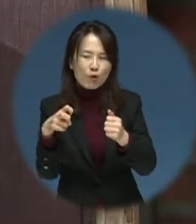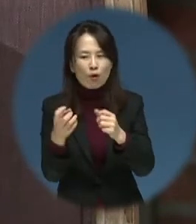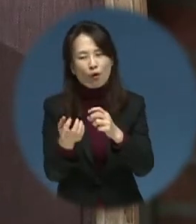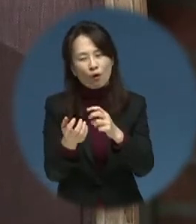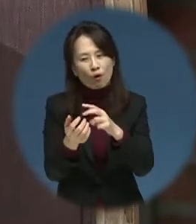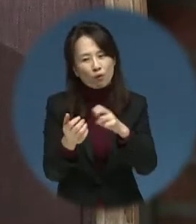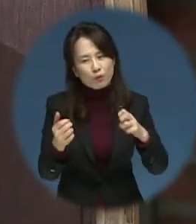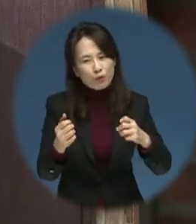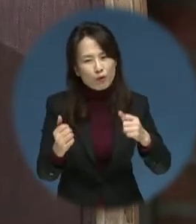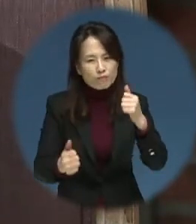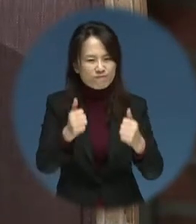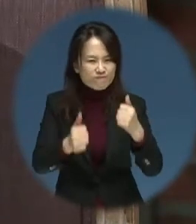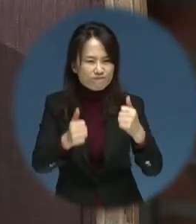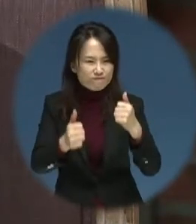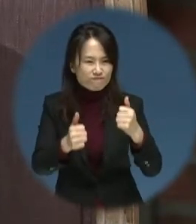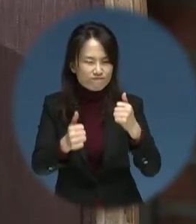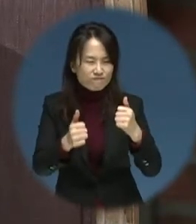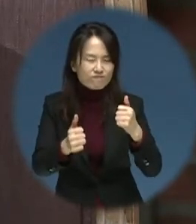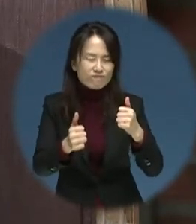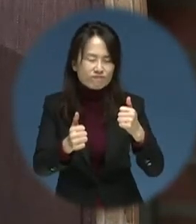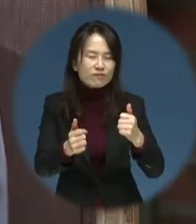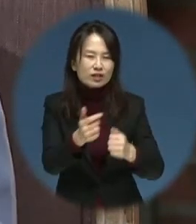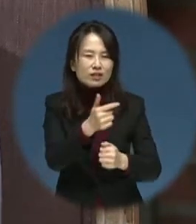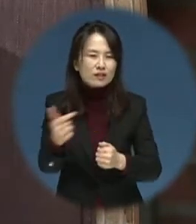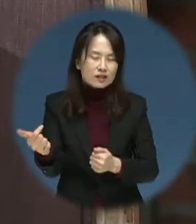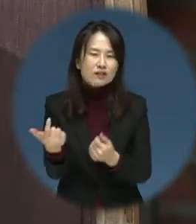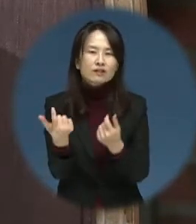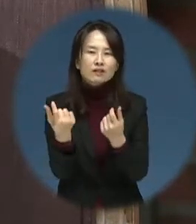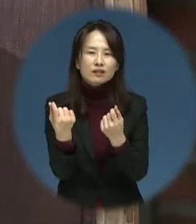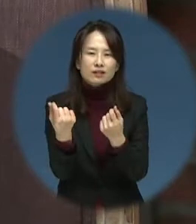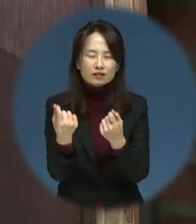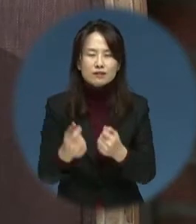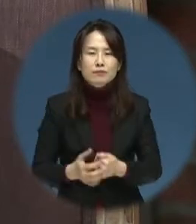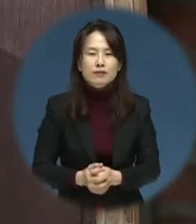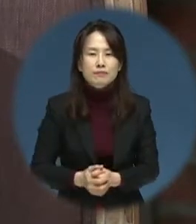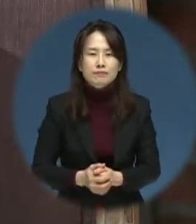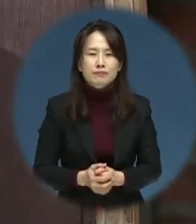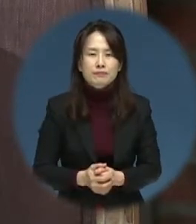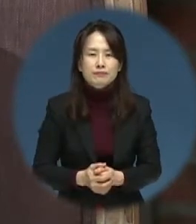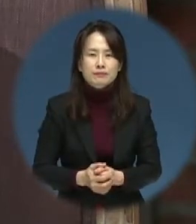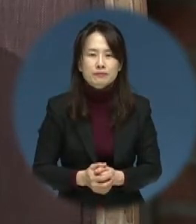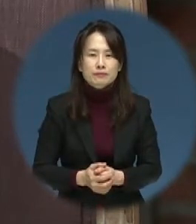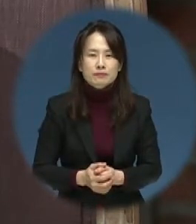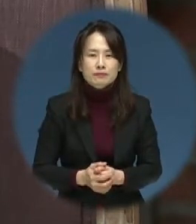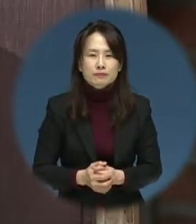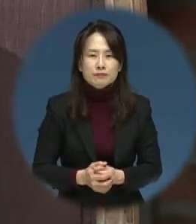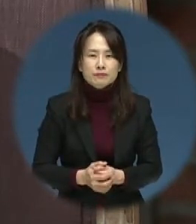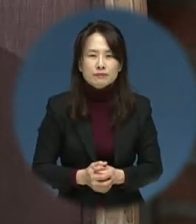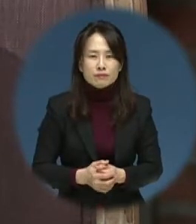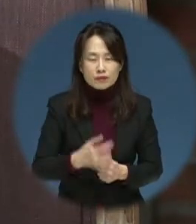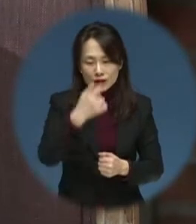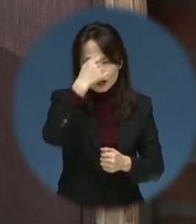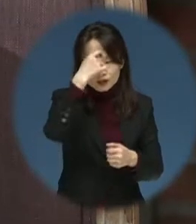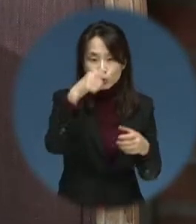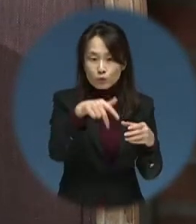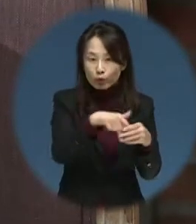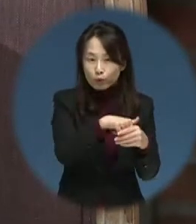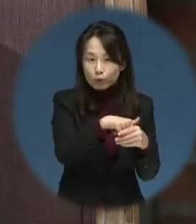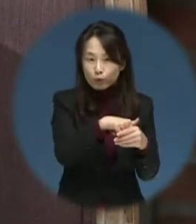서로 경쟁적이 되고 더 미움이 이제 가중되는 그런 이론들도 있습니다. 그런 면에서 뭐